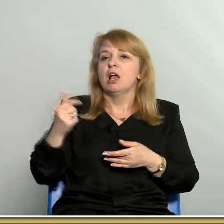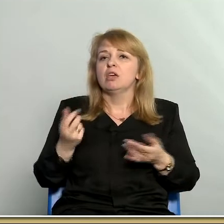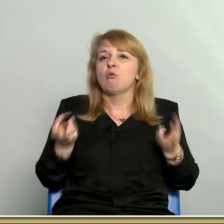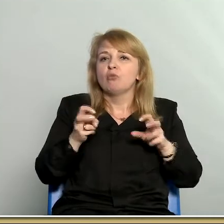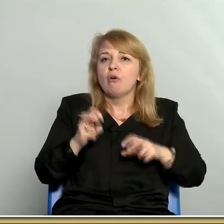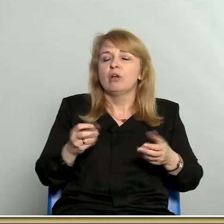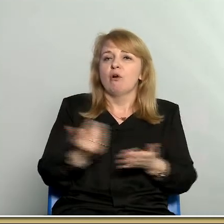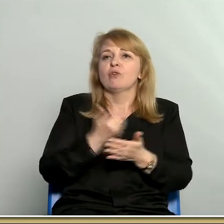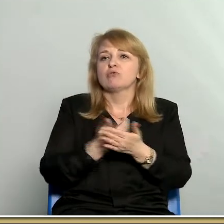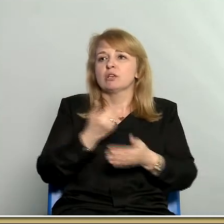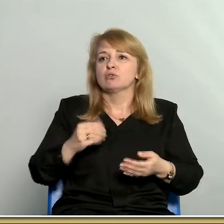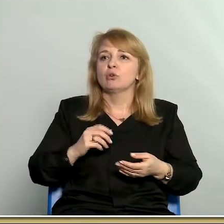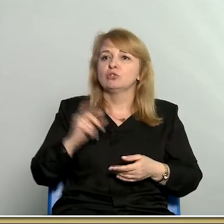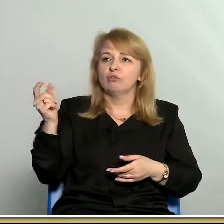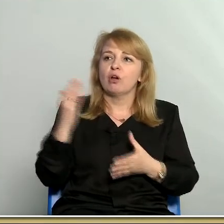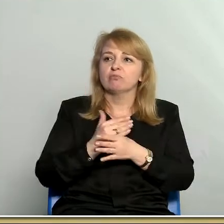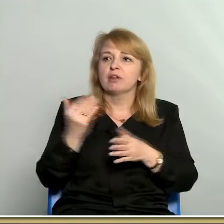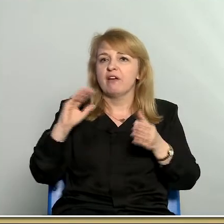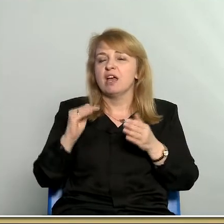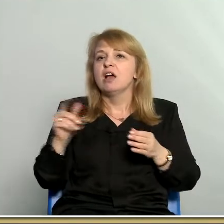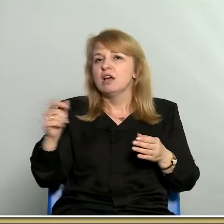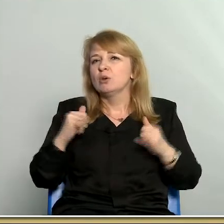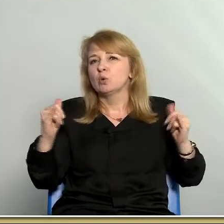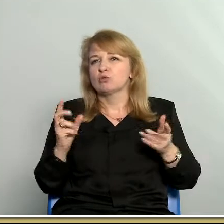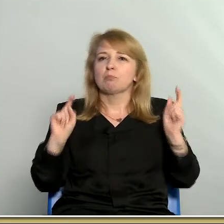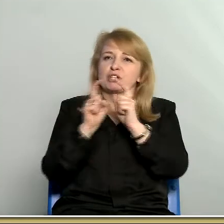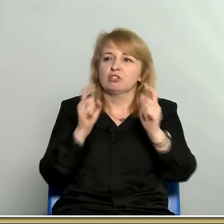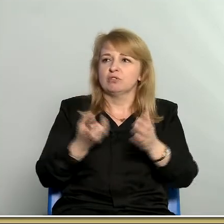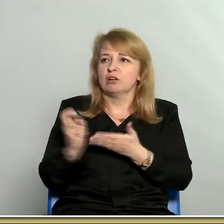przedsiębiorczość, przeciwdziałanie wykluczeniu,